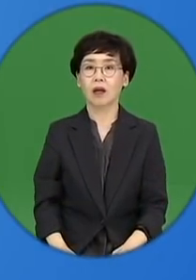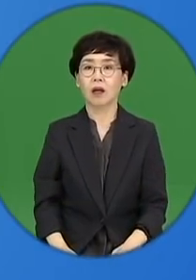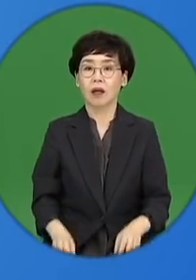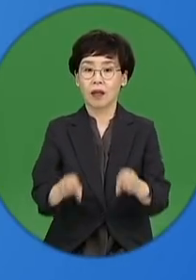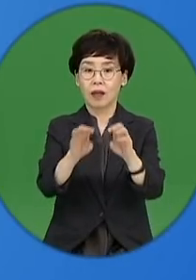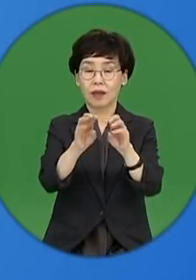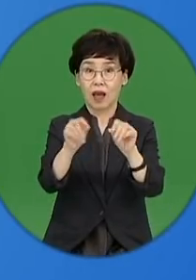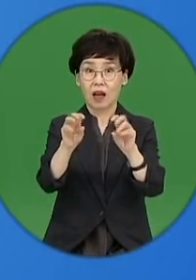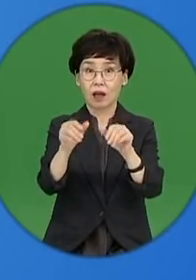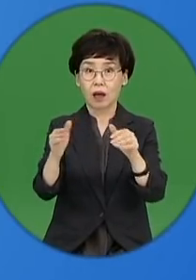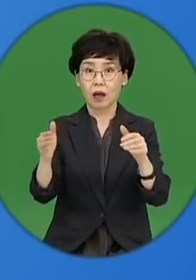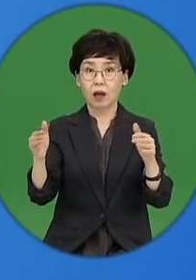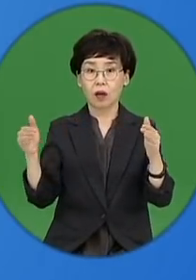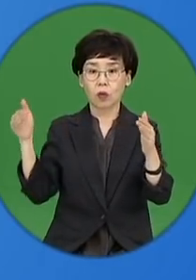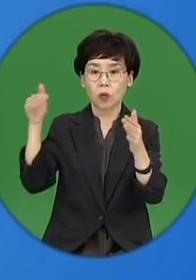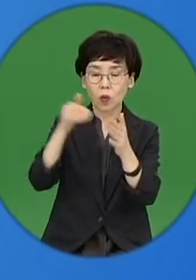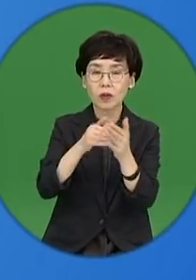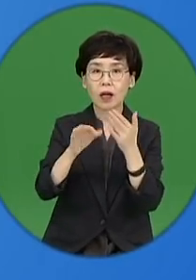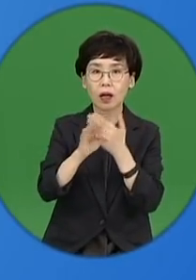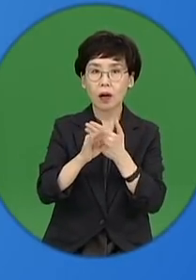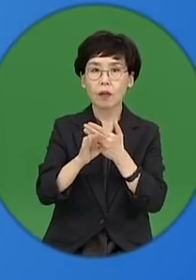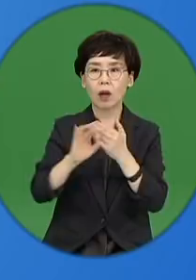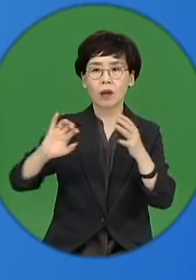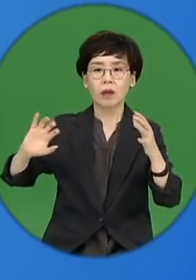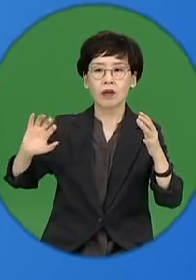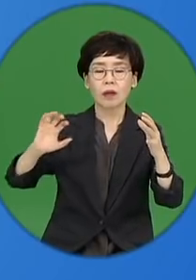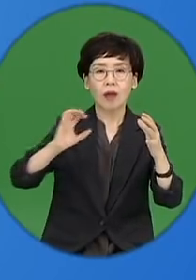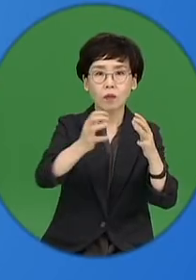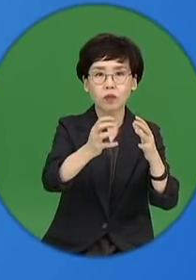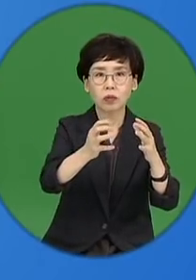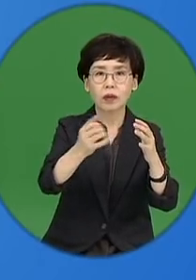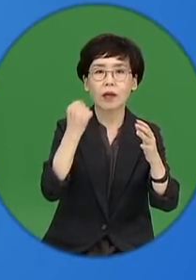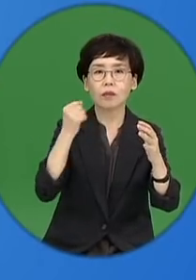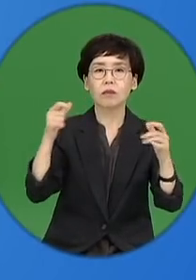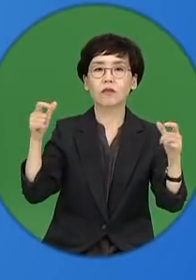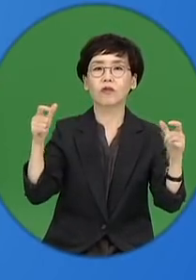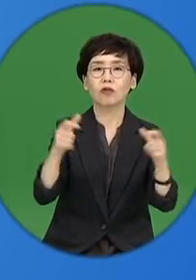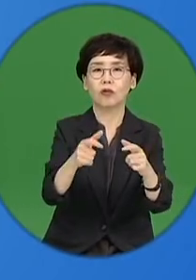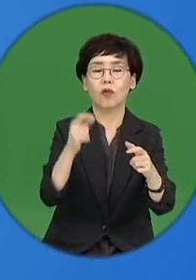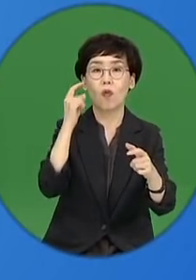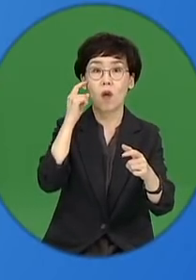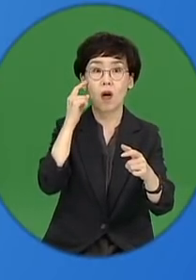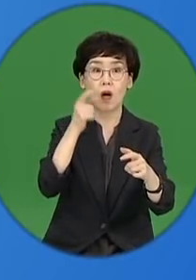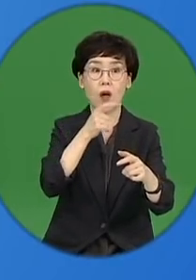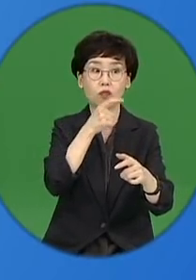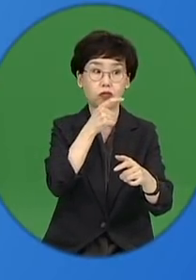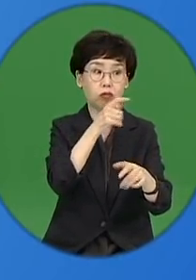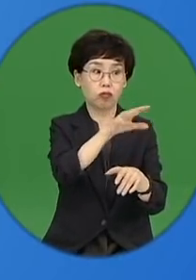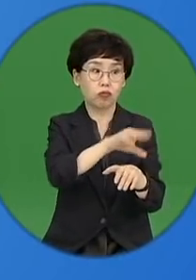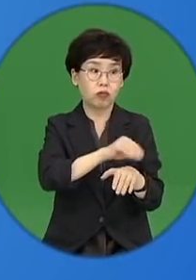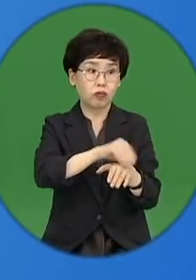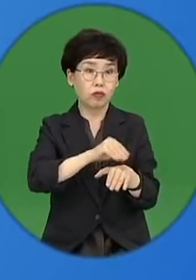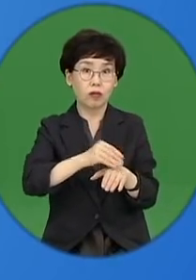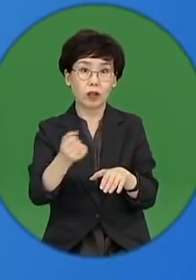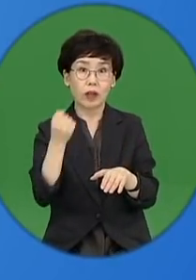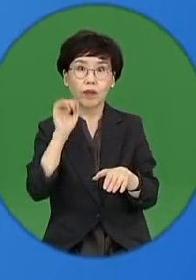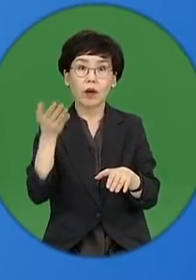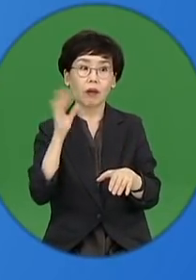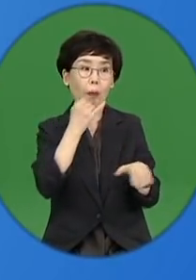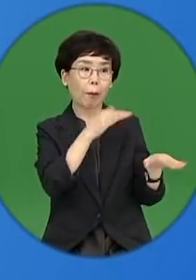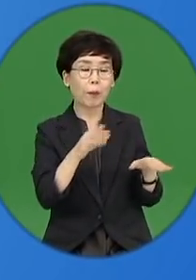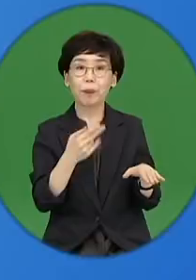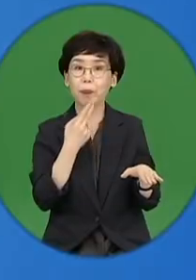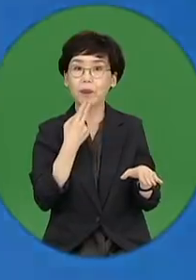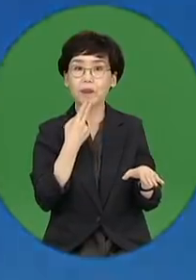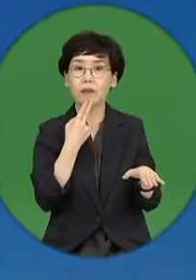지역에 상륙을 하게 되면 태풍의 위력이 그때부터 급속도로 약해지는 겁니까? 왜냐하면 물을 뽑아들일 수 있는 해수면이 없어지니까. 아. 그래서 인천